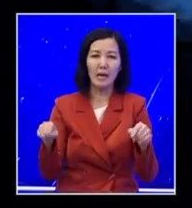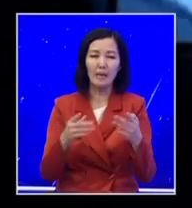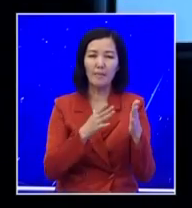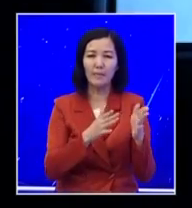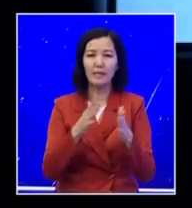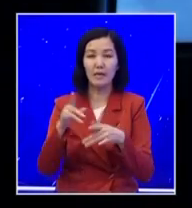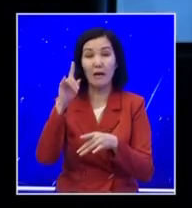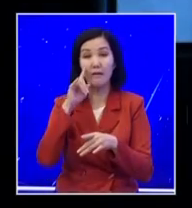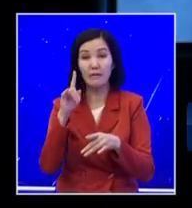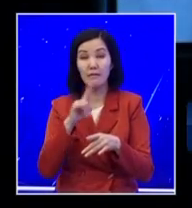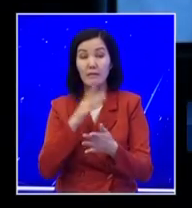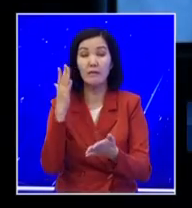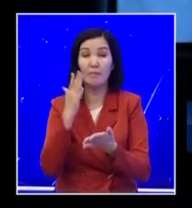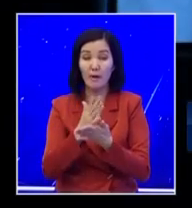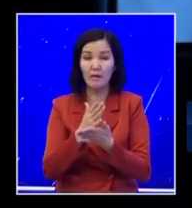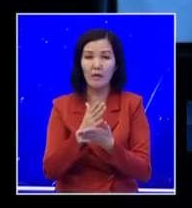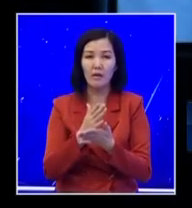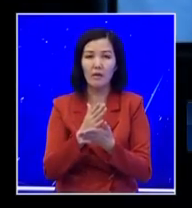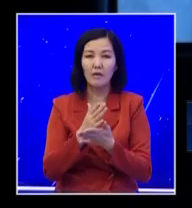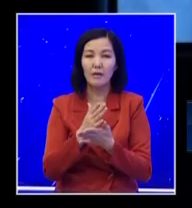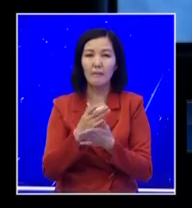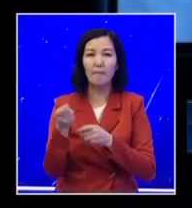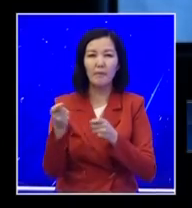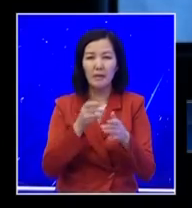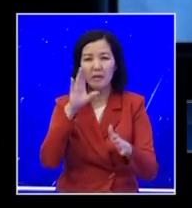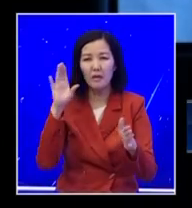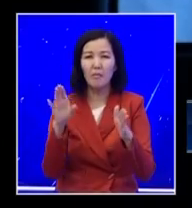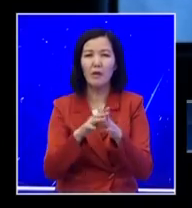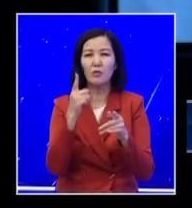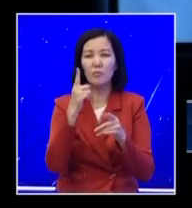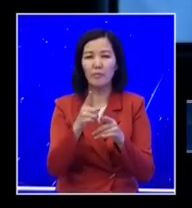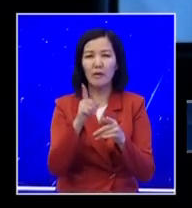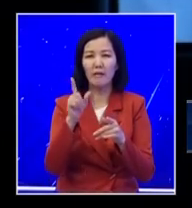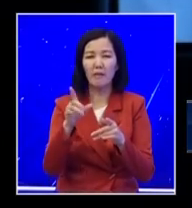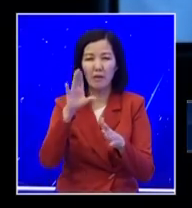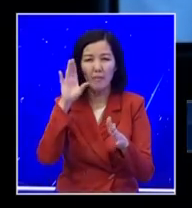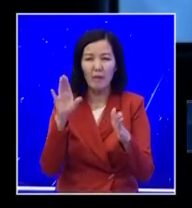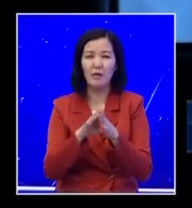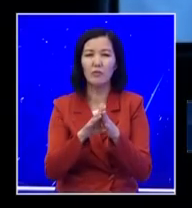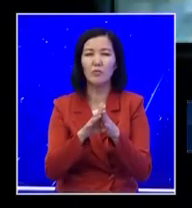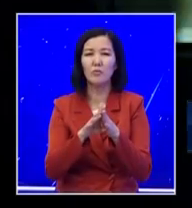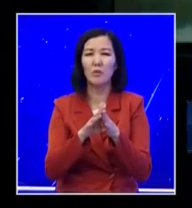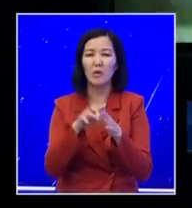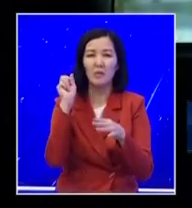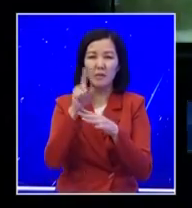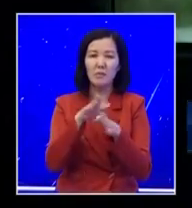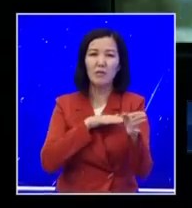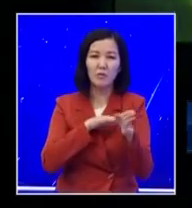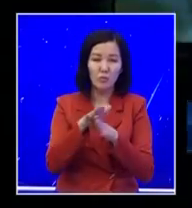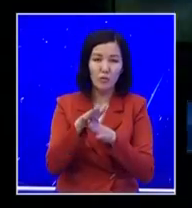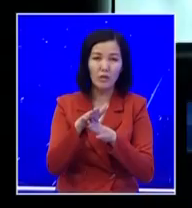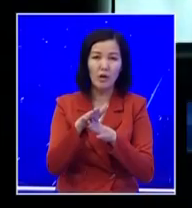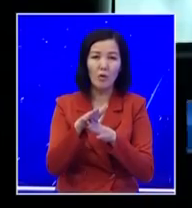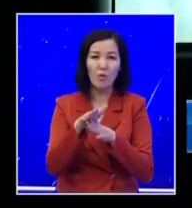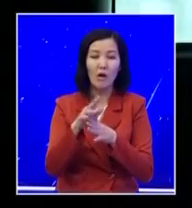қалыптасқан Қазақстанда. Бір билікке бағыну, бір адамның айтуына табыну, жаңағы солар